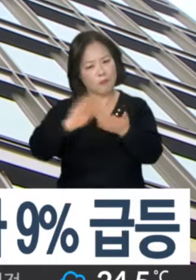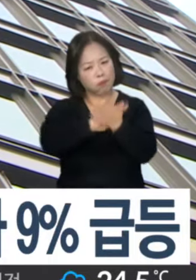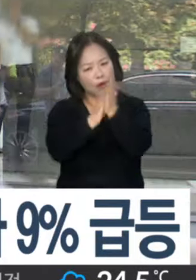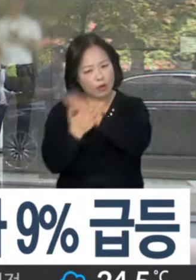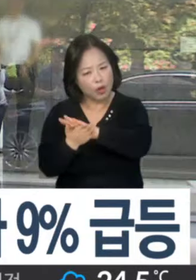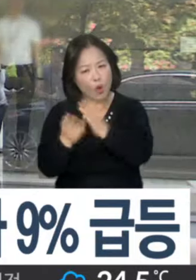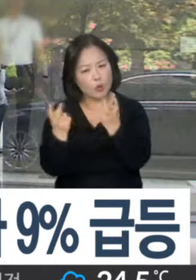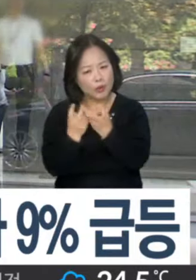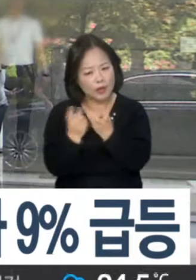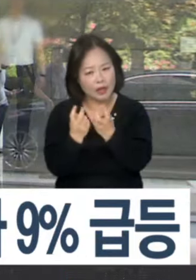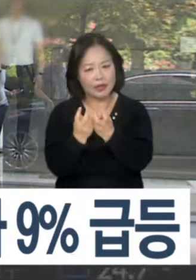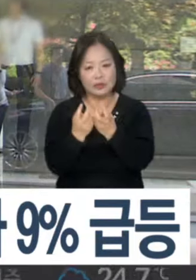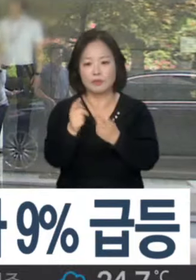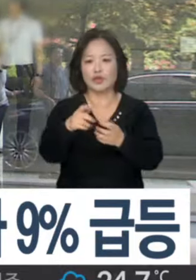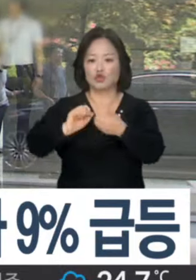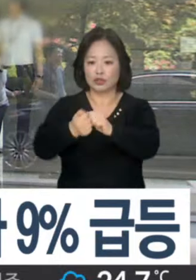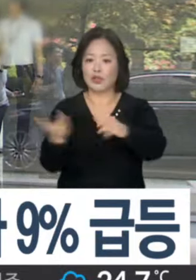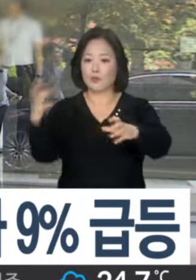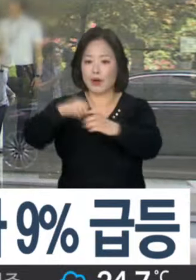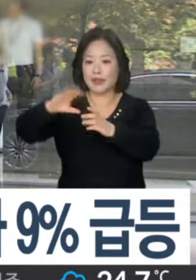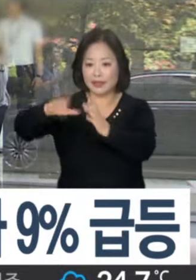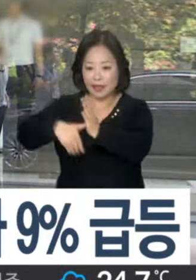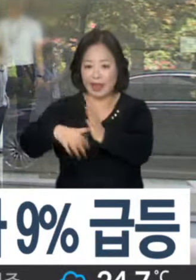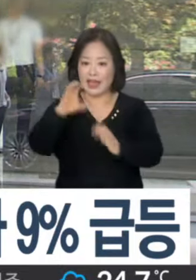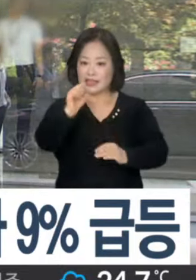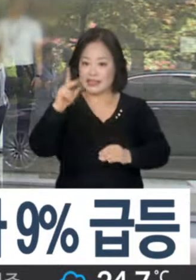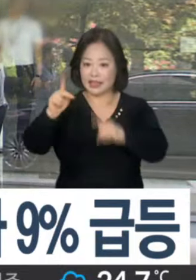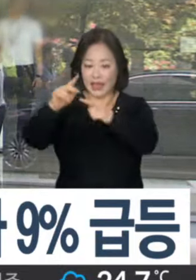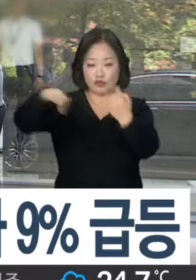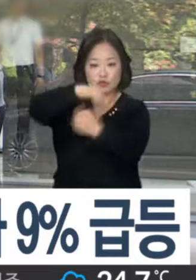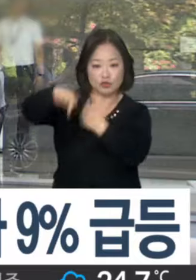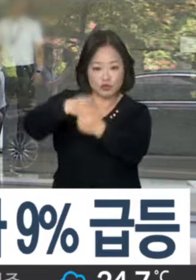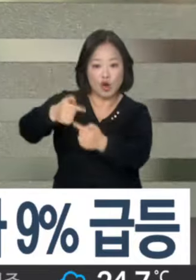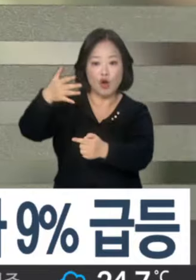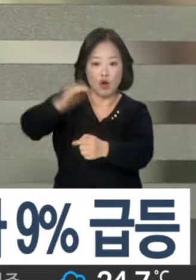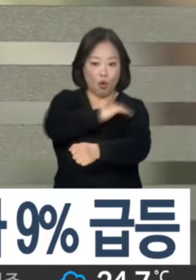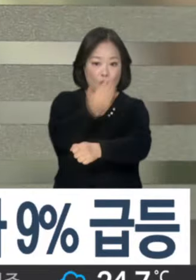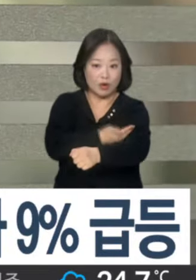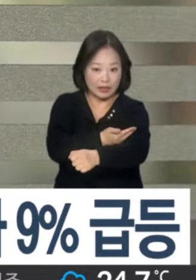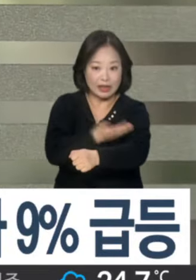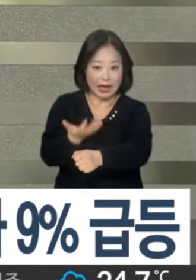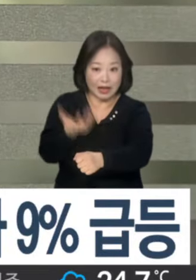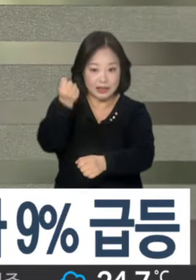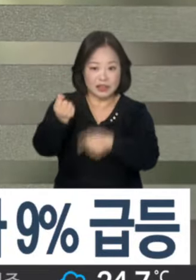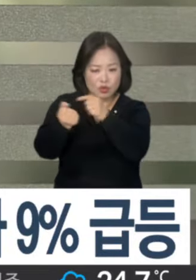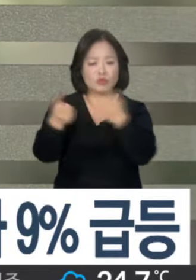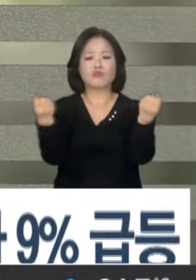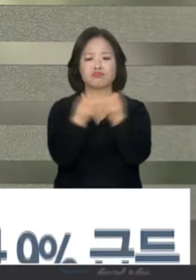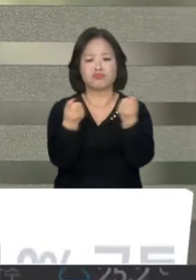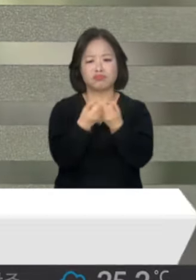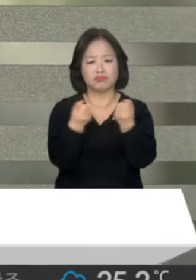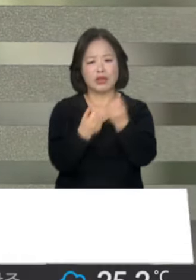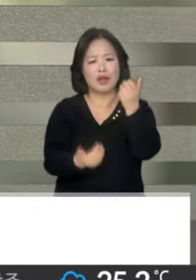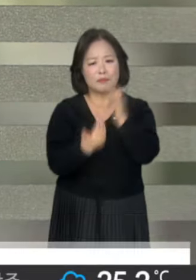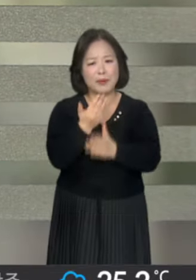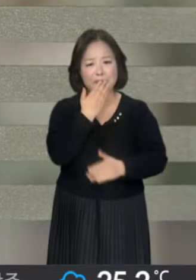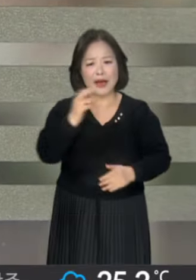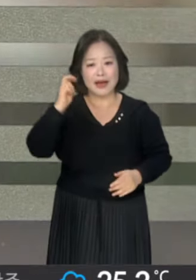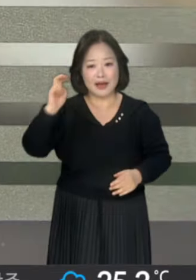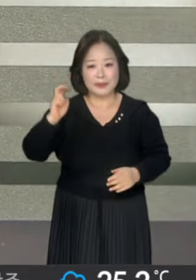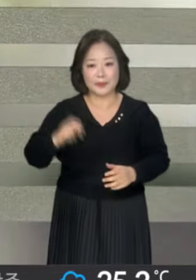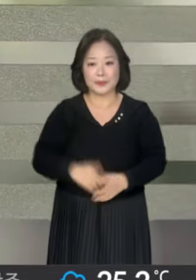재산분할대상 주식이 포함 경우 SK 경권을 두고 지분 분쟁이 발생할 가능성이 생긴다는 점에서 매수세가